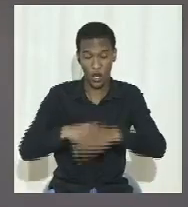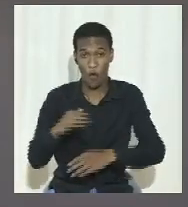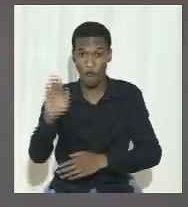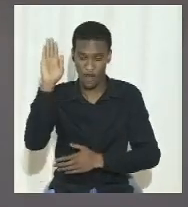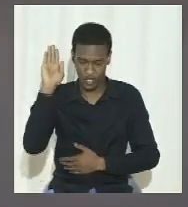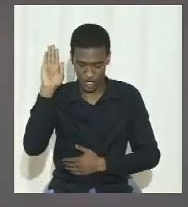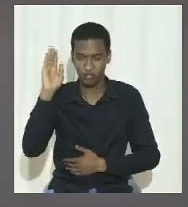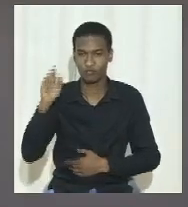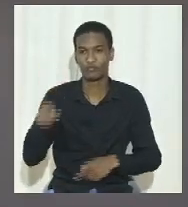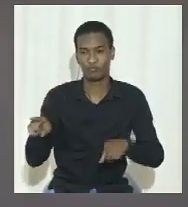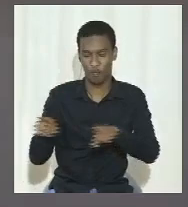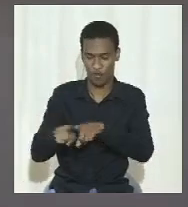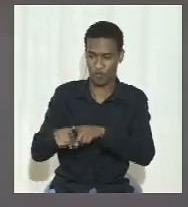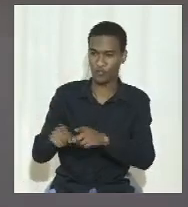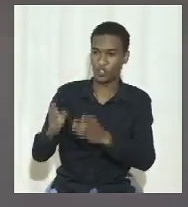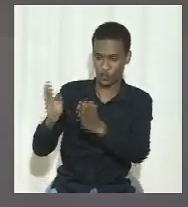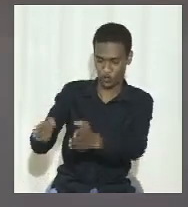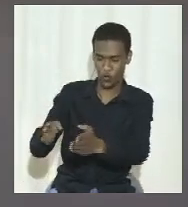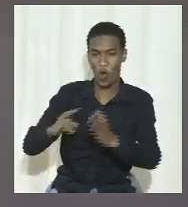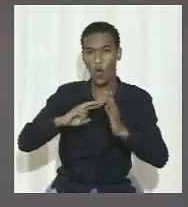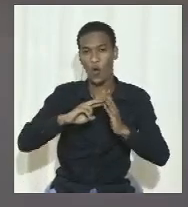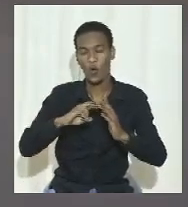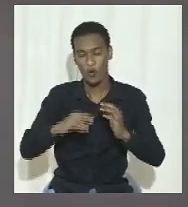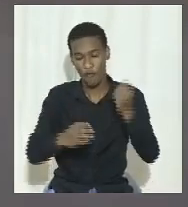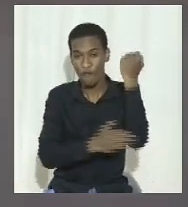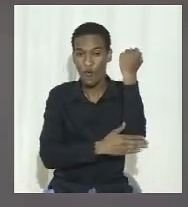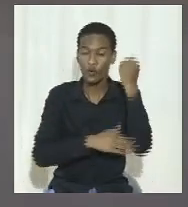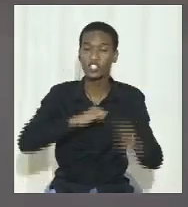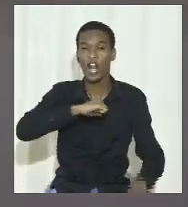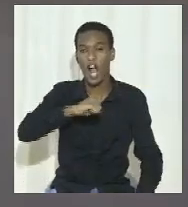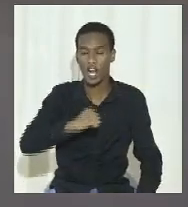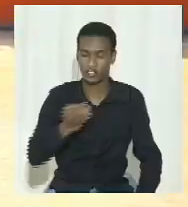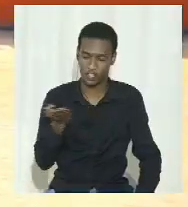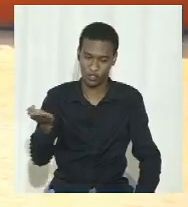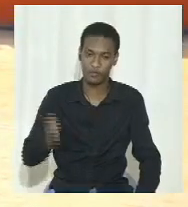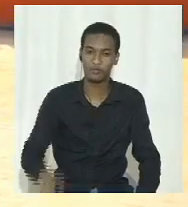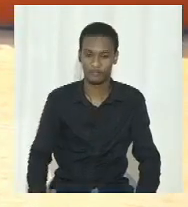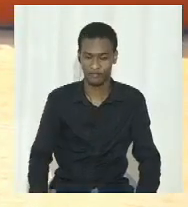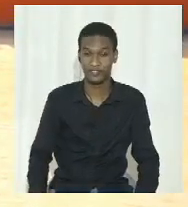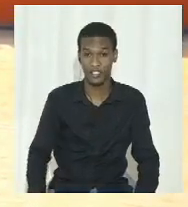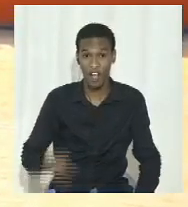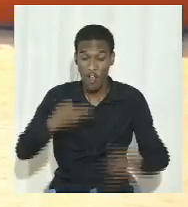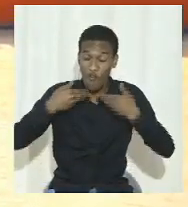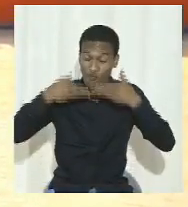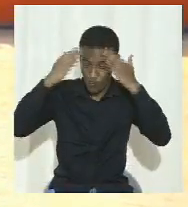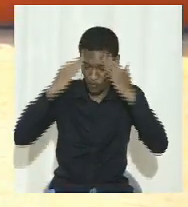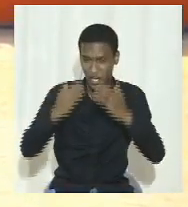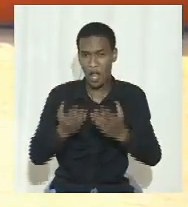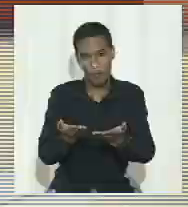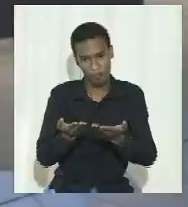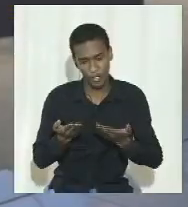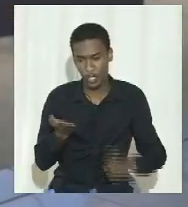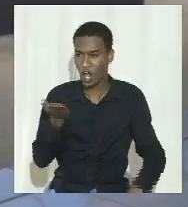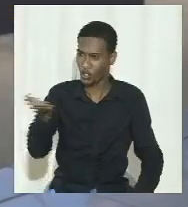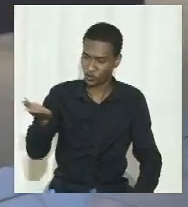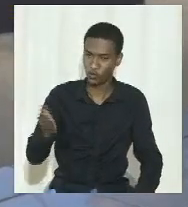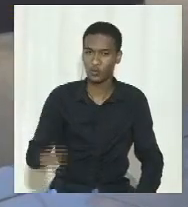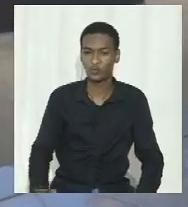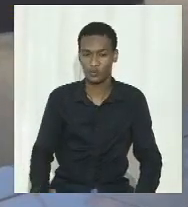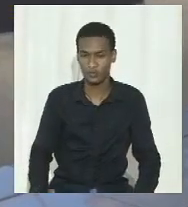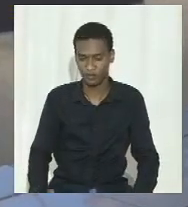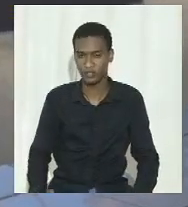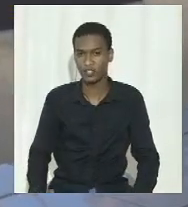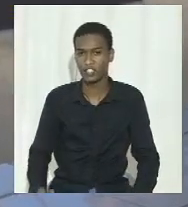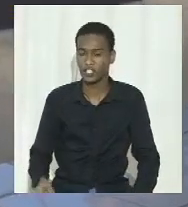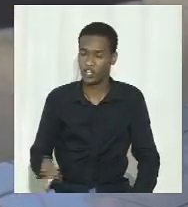fotodrafitrasa izao, izany hoe fotodrafitrasa ilain'ny vahoaka, fotodrafitrasa mampandroso ny tanàna,